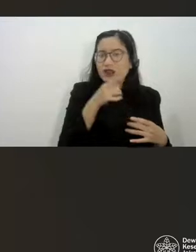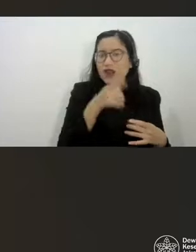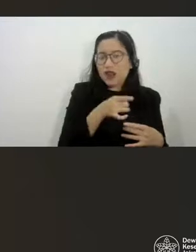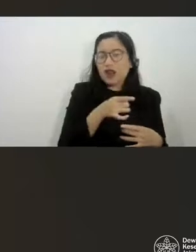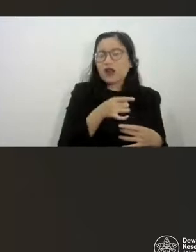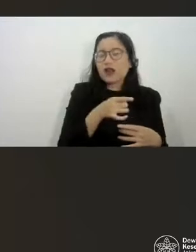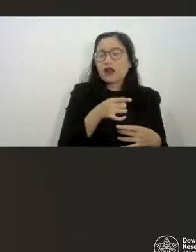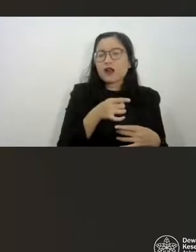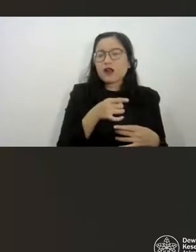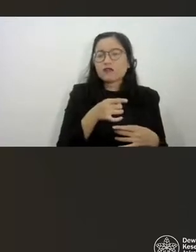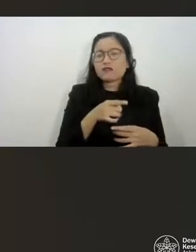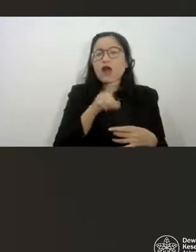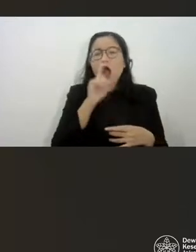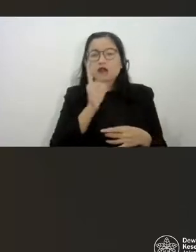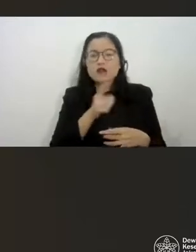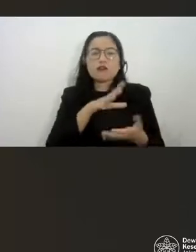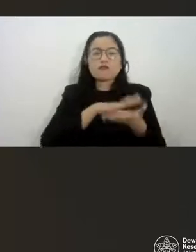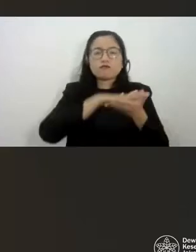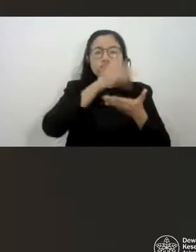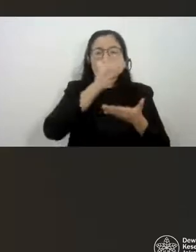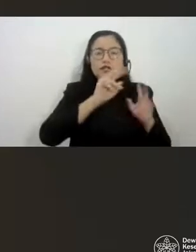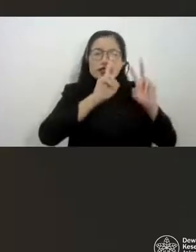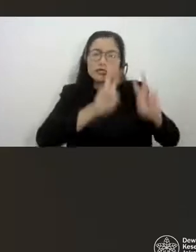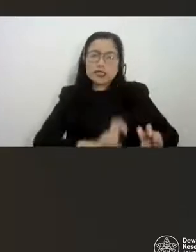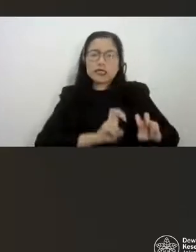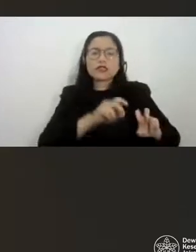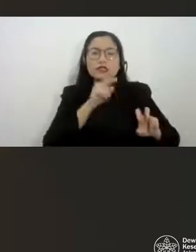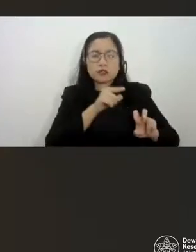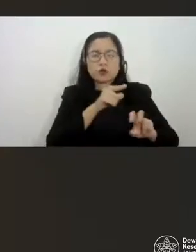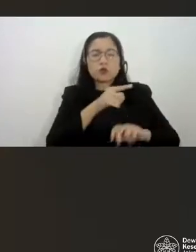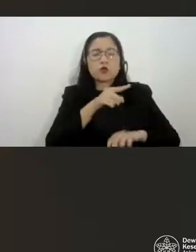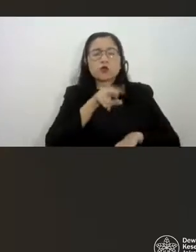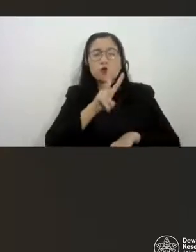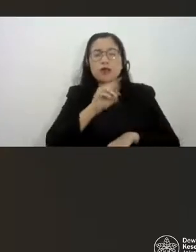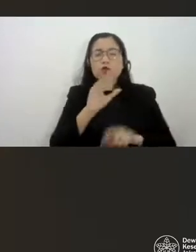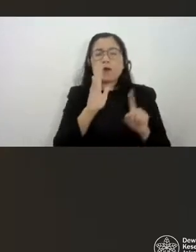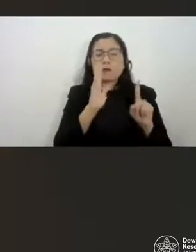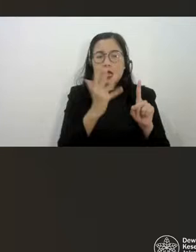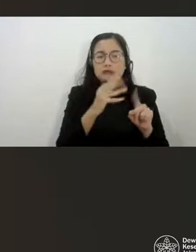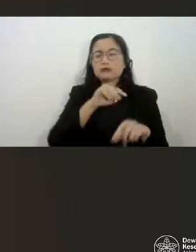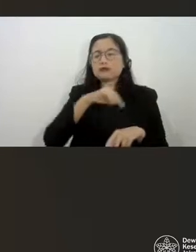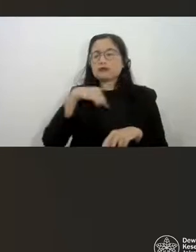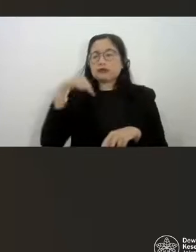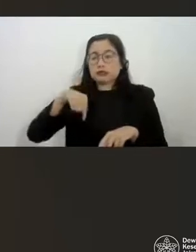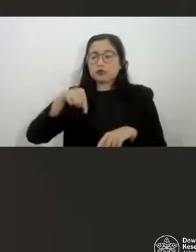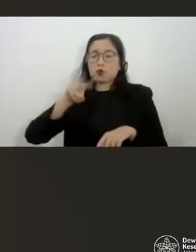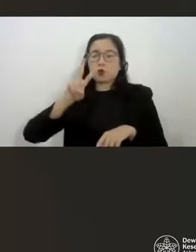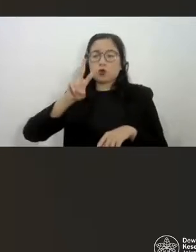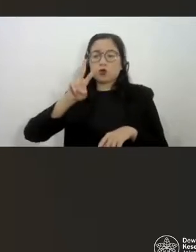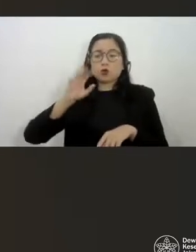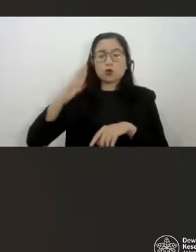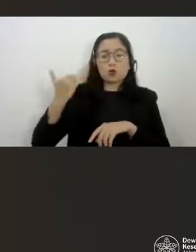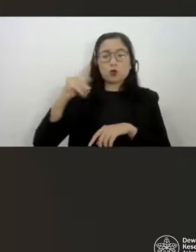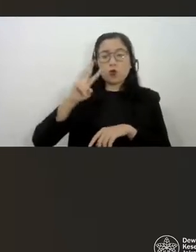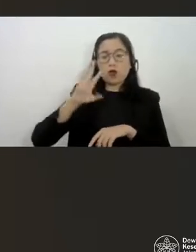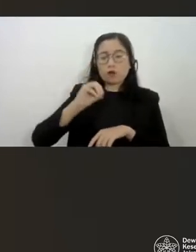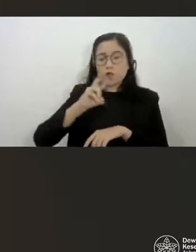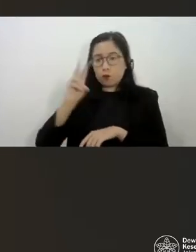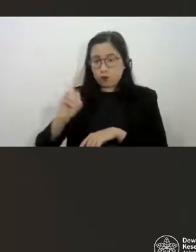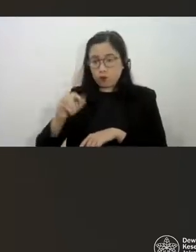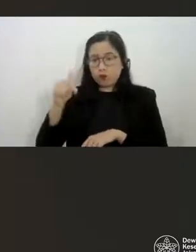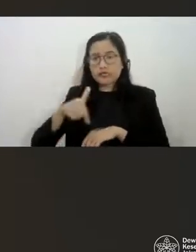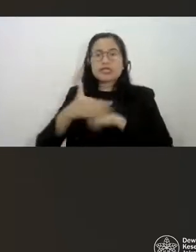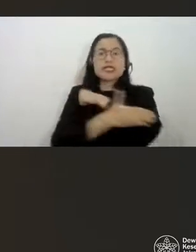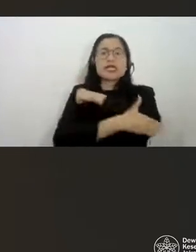oleh Pew Research Center sejak 2015 dan tahun 2020 menempatkan Indonesia sebagai